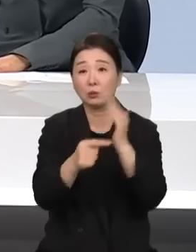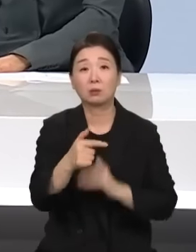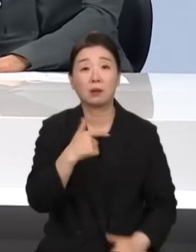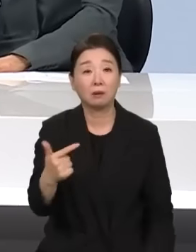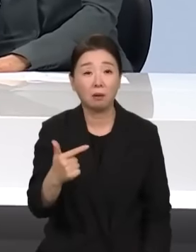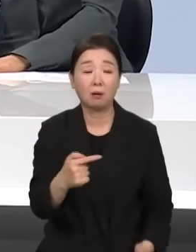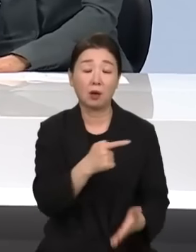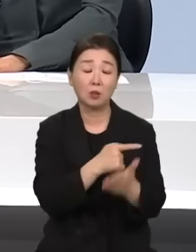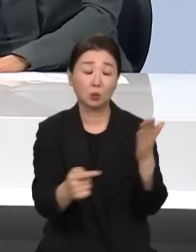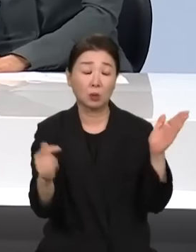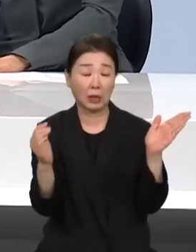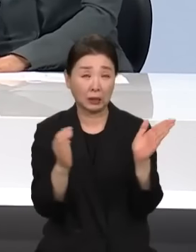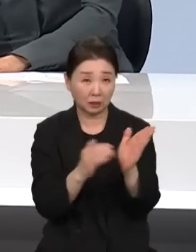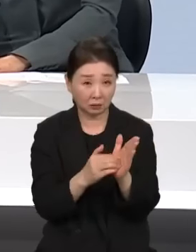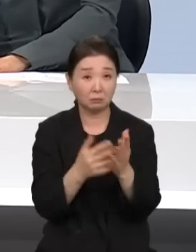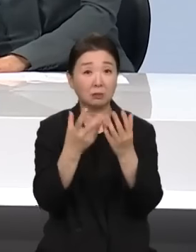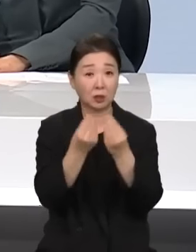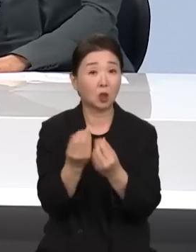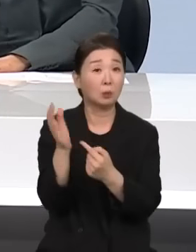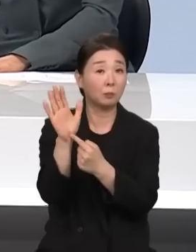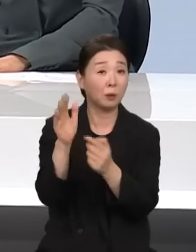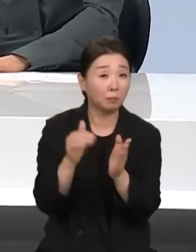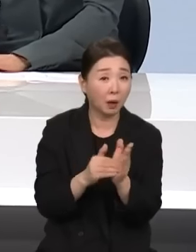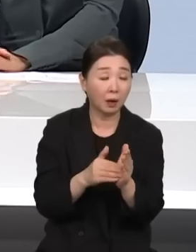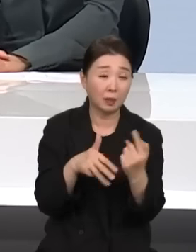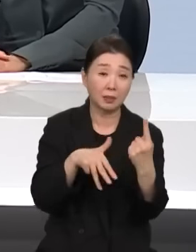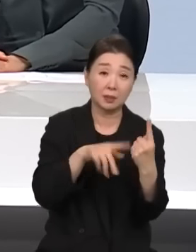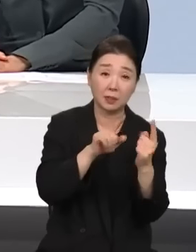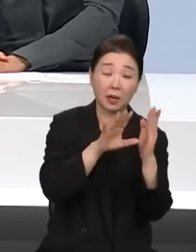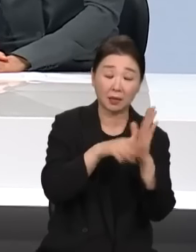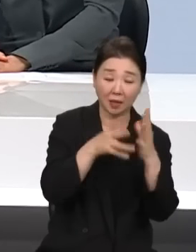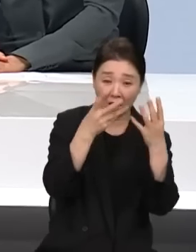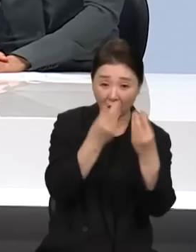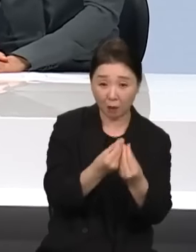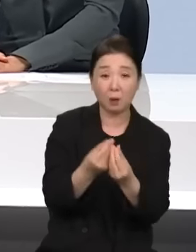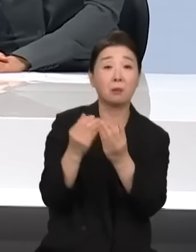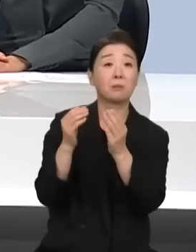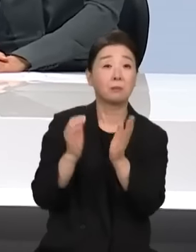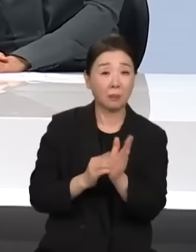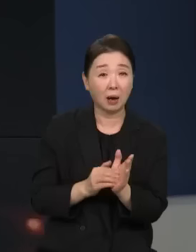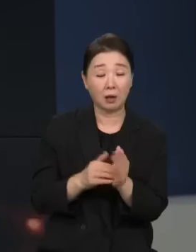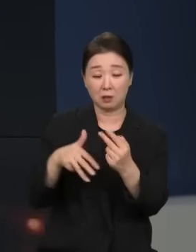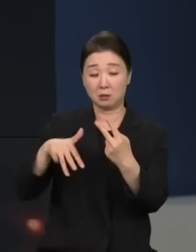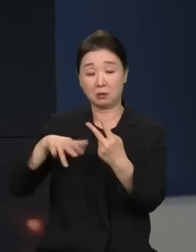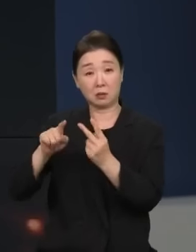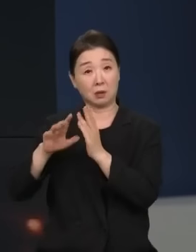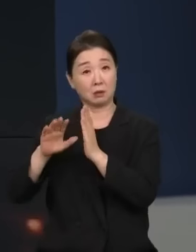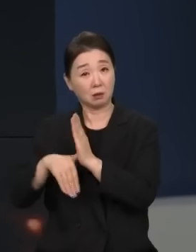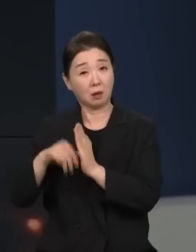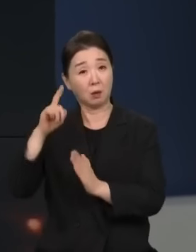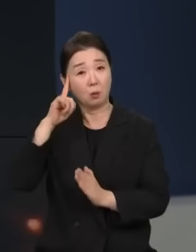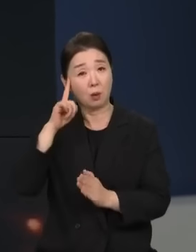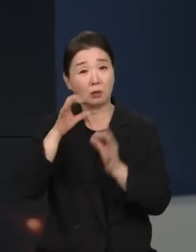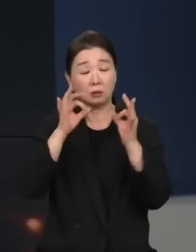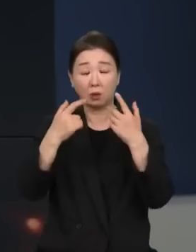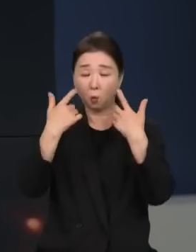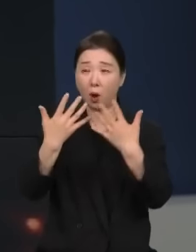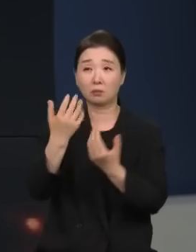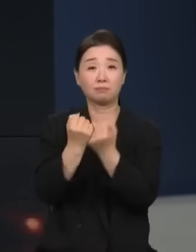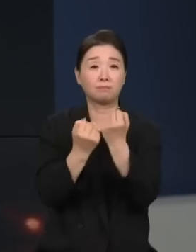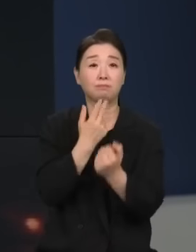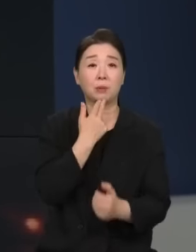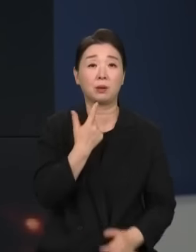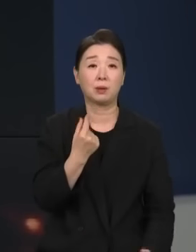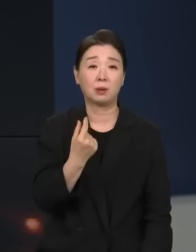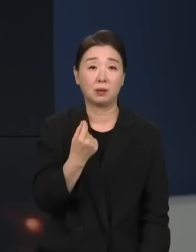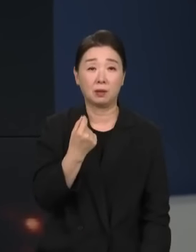본게 전부다 이렇게 해명을 했었습니다 1차 시기에 대해서만 해명을 했던 건데요 2차 시기에 대해선 그동안 뚜렷한 해명이